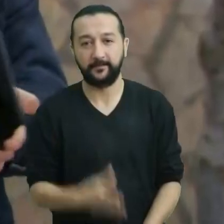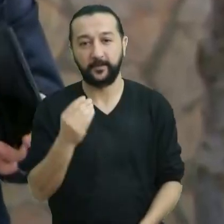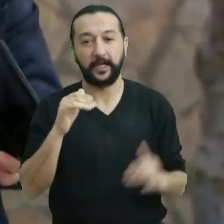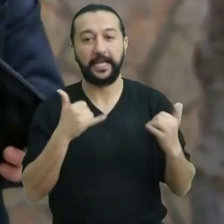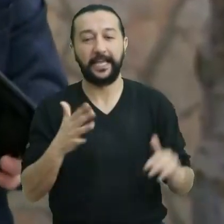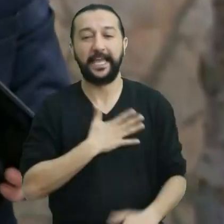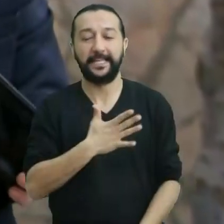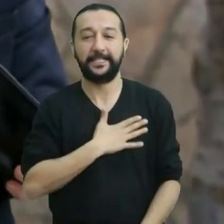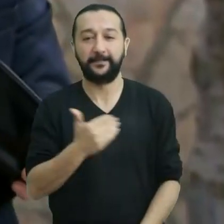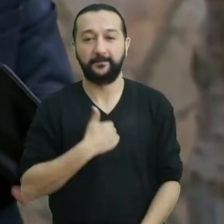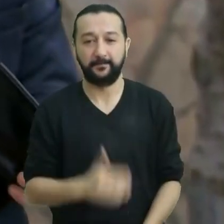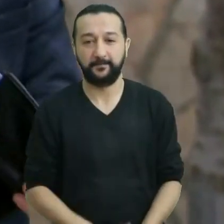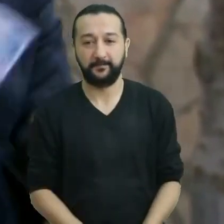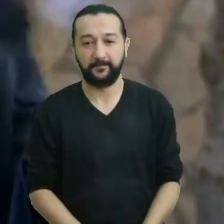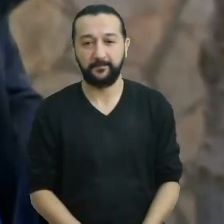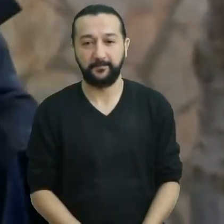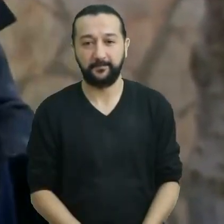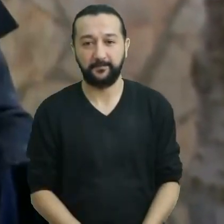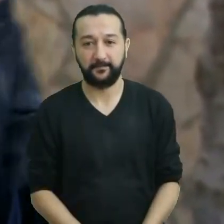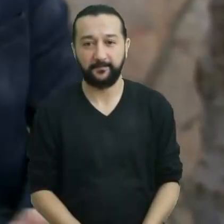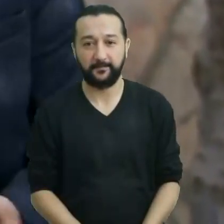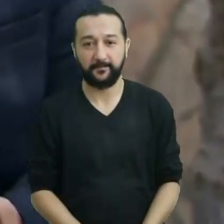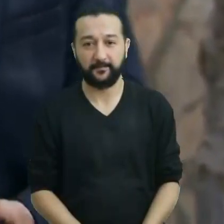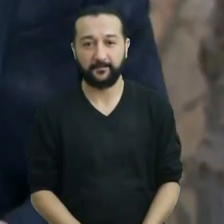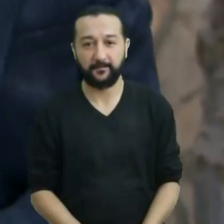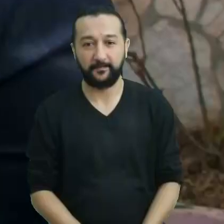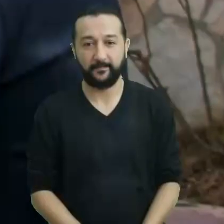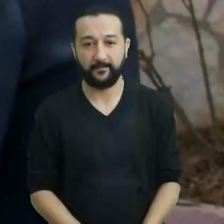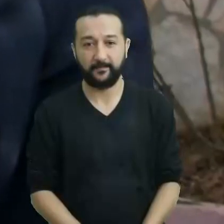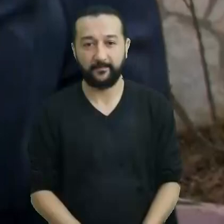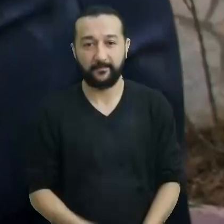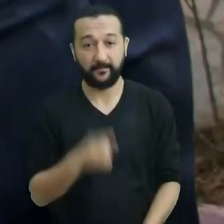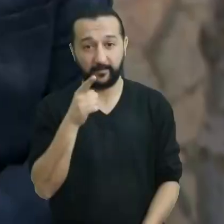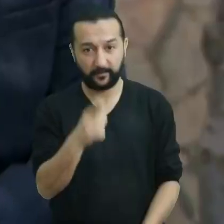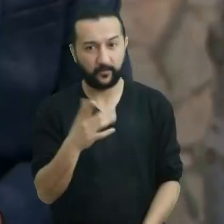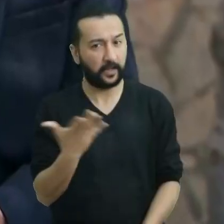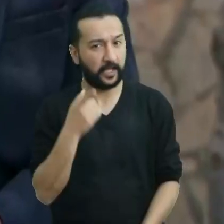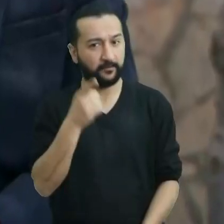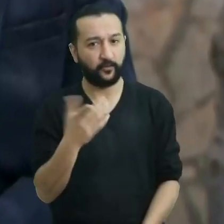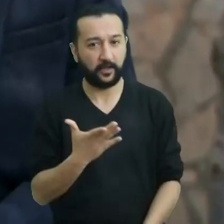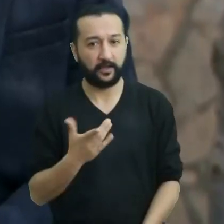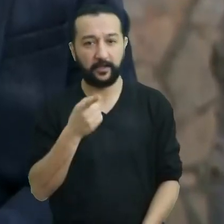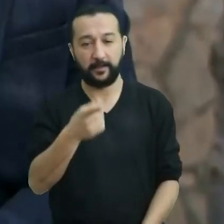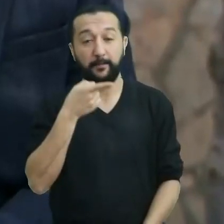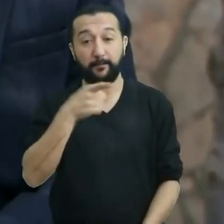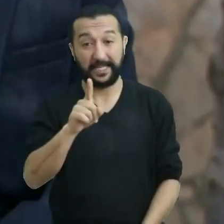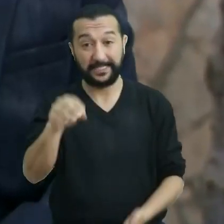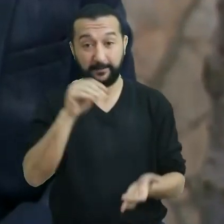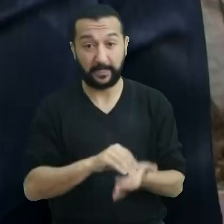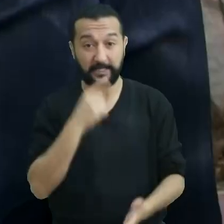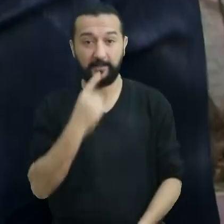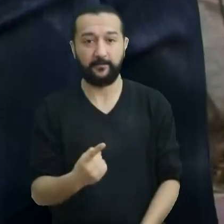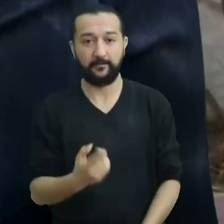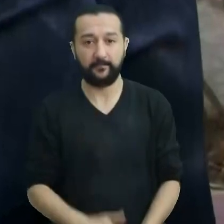Çok heyecanlıyım. Ceketinin cebinden cüzdanını alıp içinden 100 lira çıkardı. Bu ne zaten? Birinci bahşiş